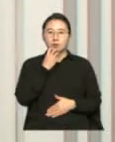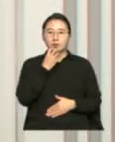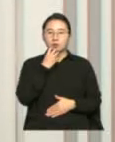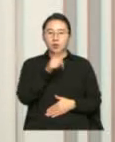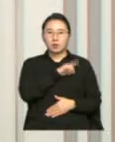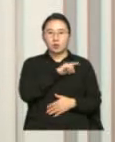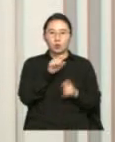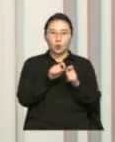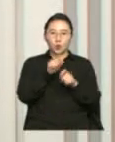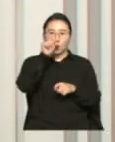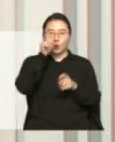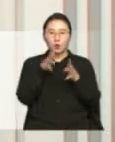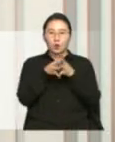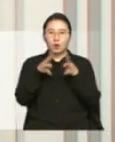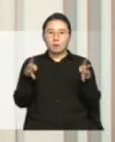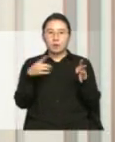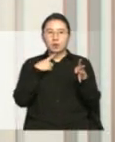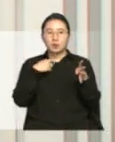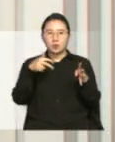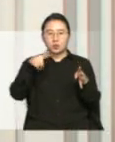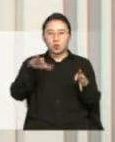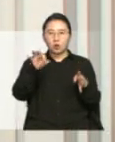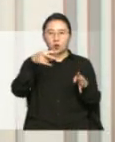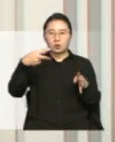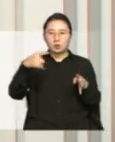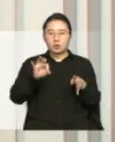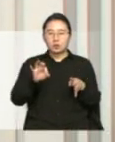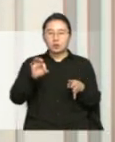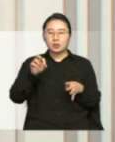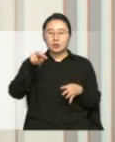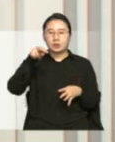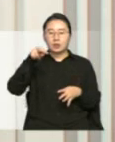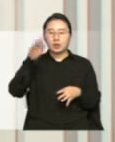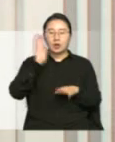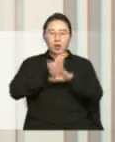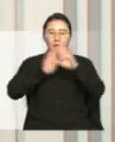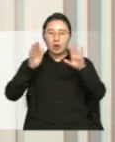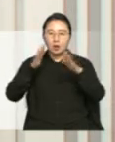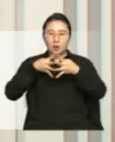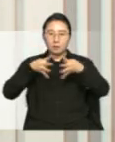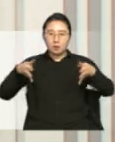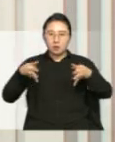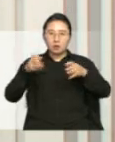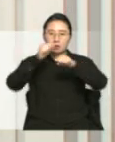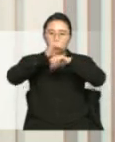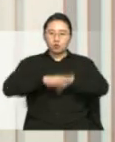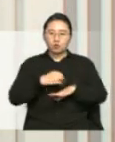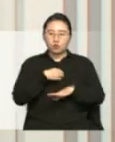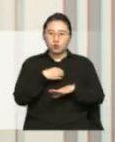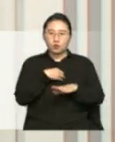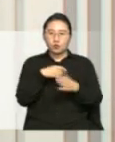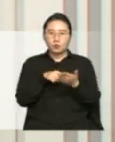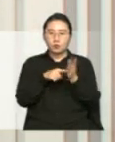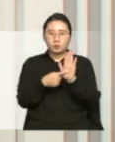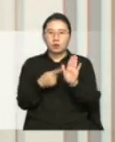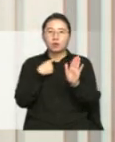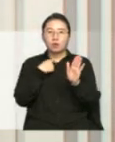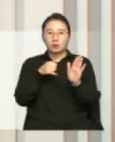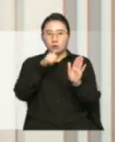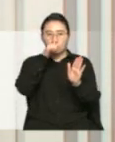서울에서 가장 오래된 아파트였던 정릉 스카이 아파트 기억하십니까? 한때 붕괴 위험까지 제기됐던